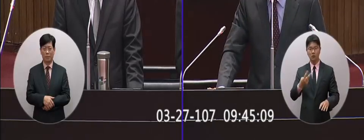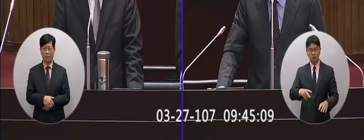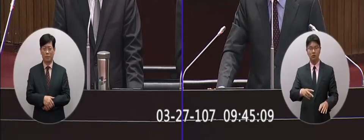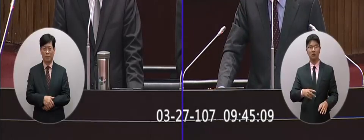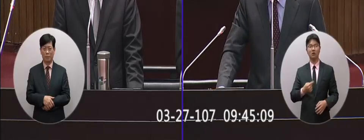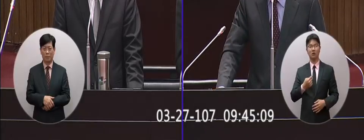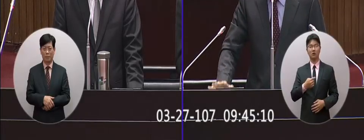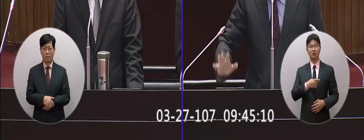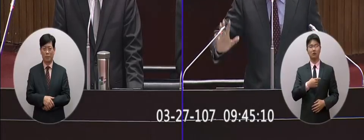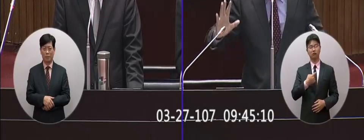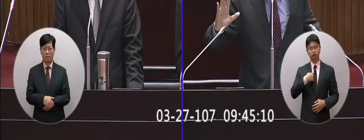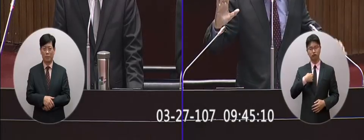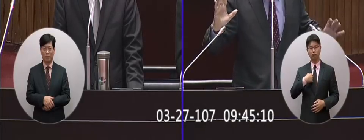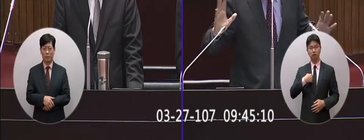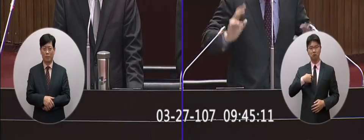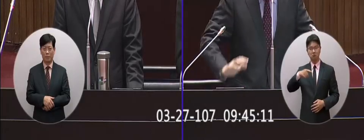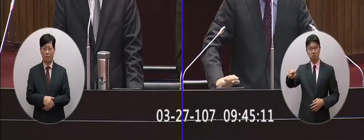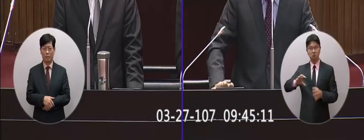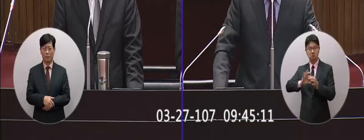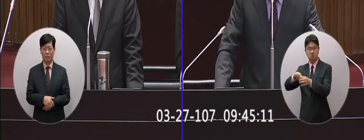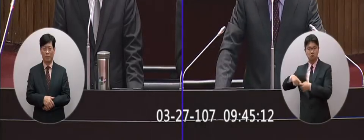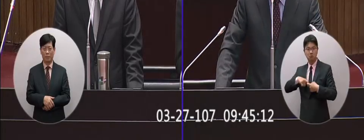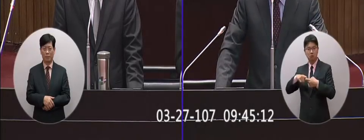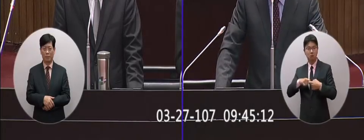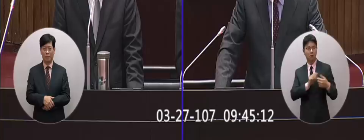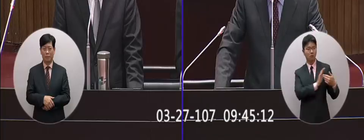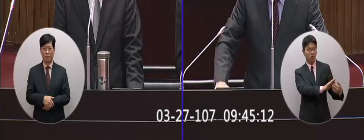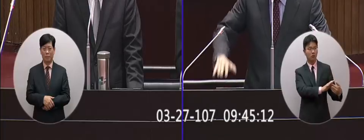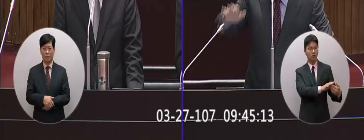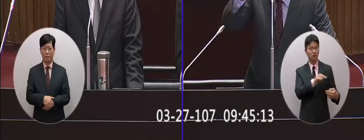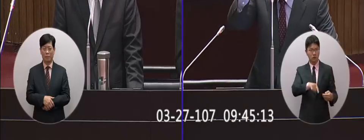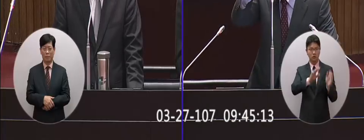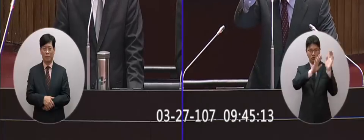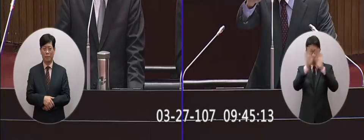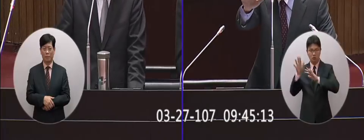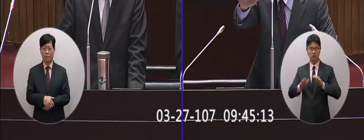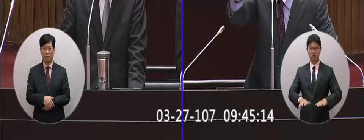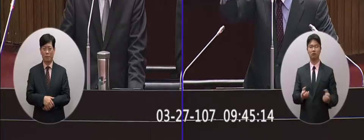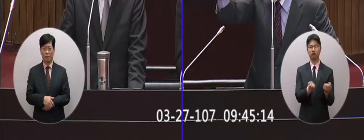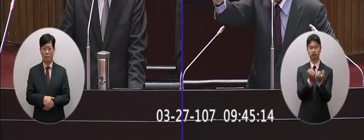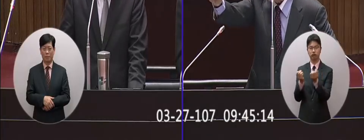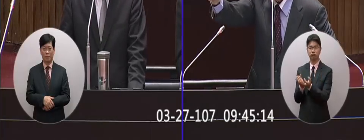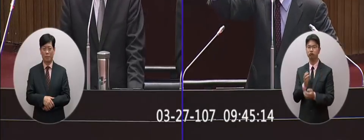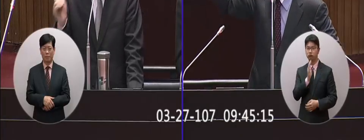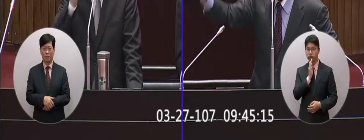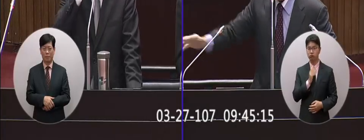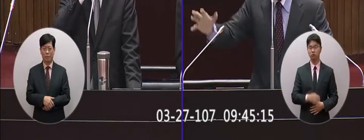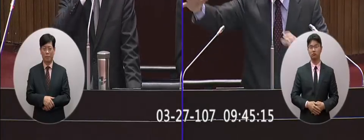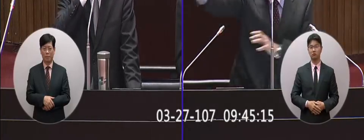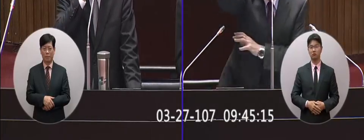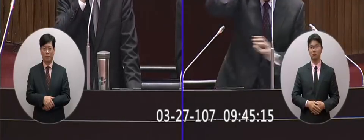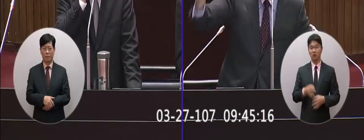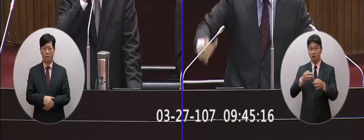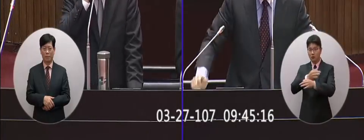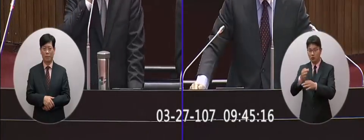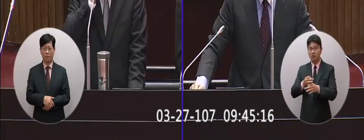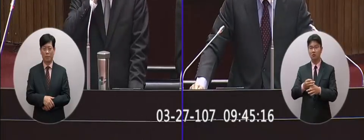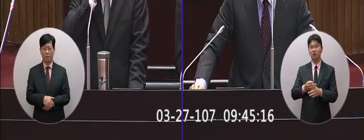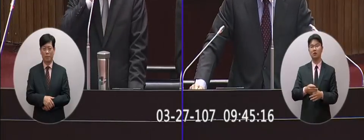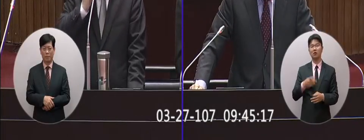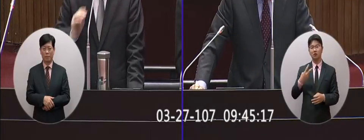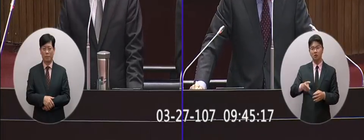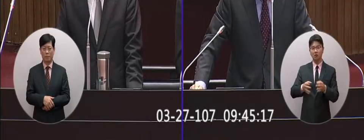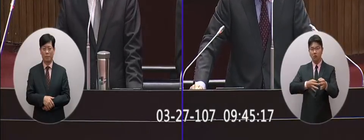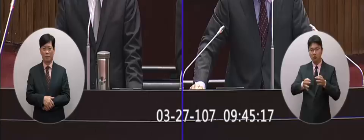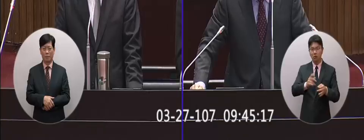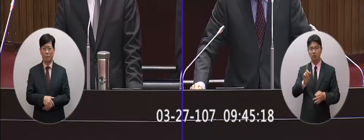付我。这个情形开始发生的啊，所以这个贸易战、经济战、汇率战，把国家拢